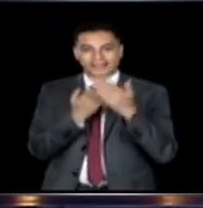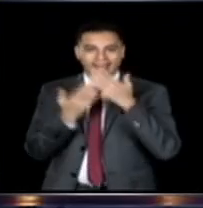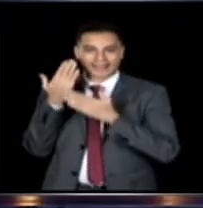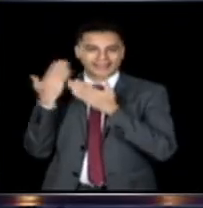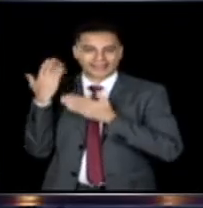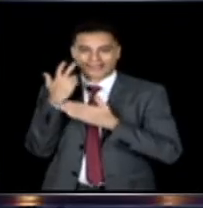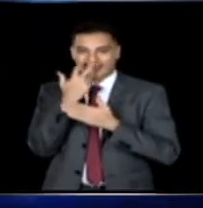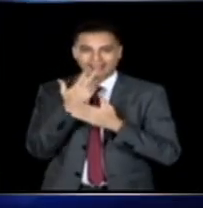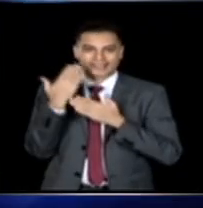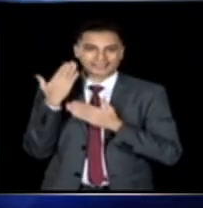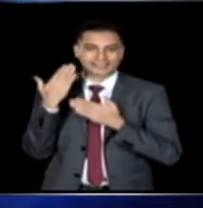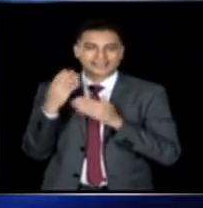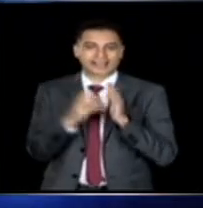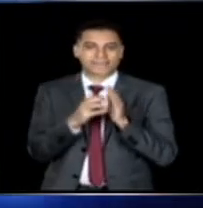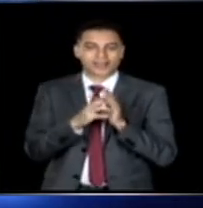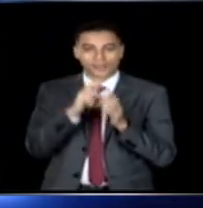تاريخ والسؤال هو